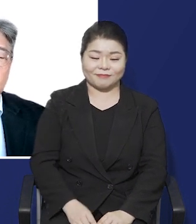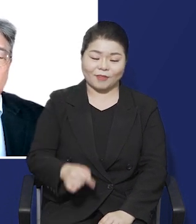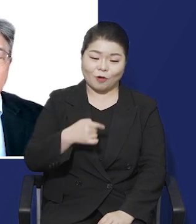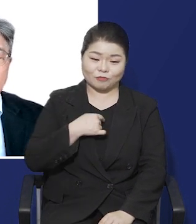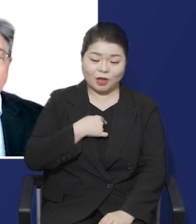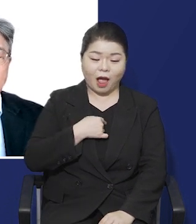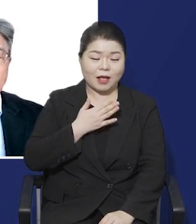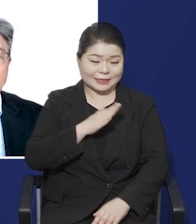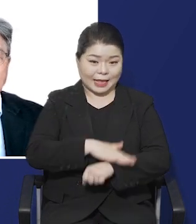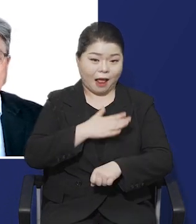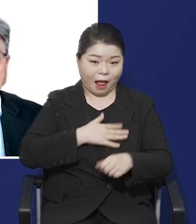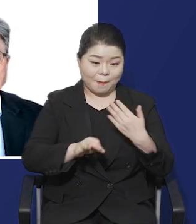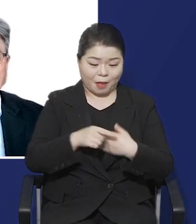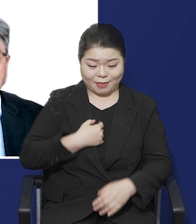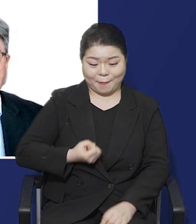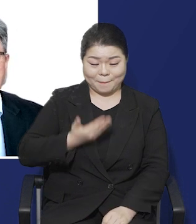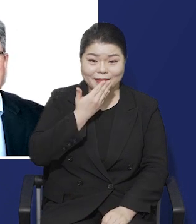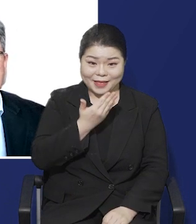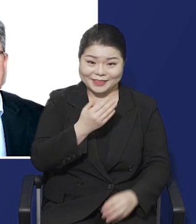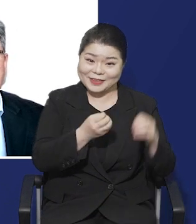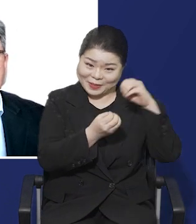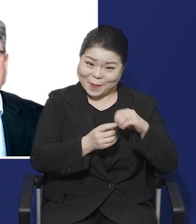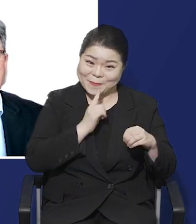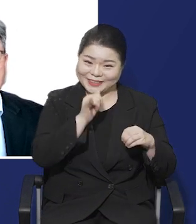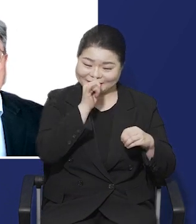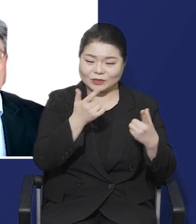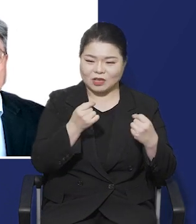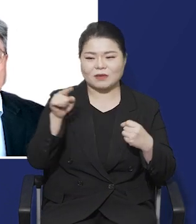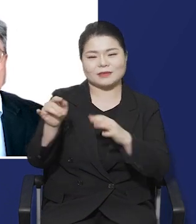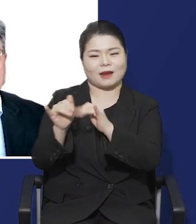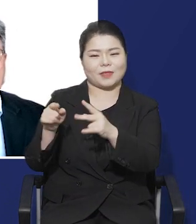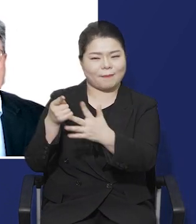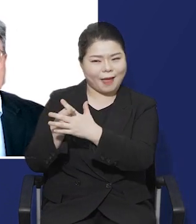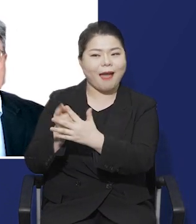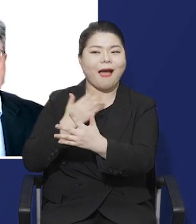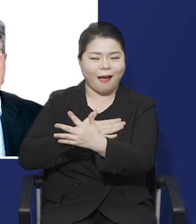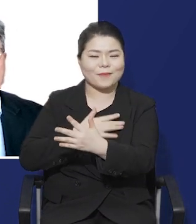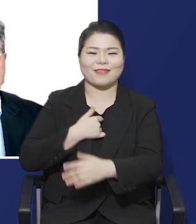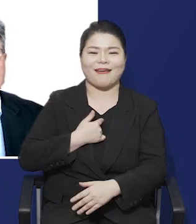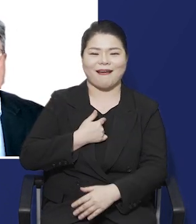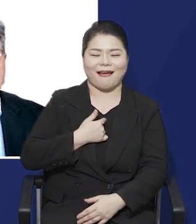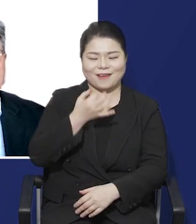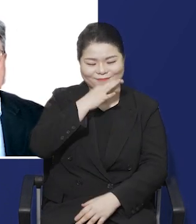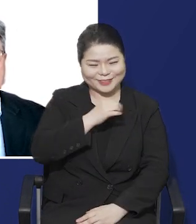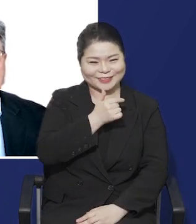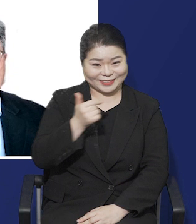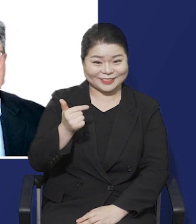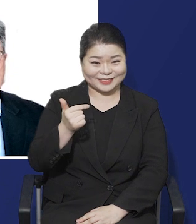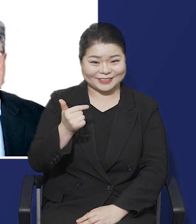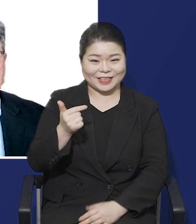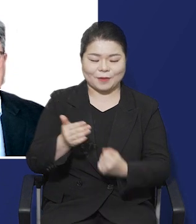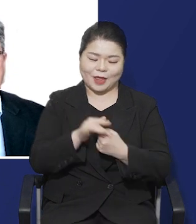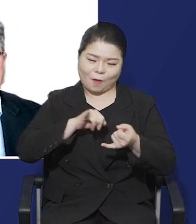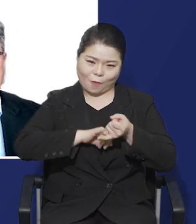말이 있습니다. 백전백승이라는 말이 있듯이 상대방을 알고 나를 알면 경쟁에서 우위를 점할 수 있기 때문에